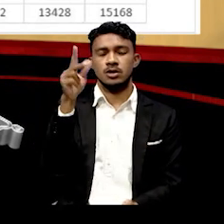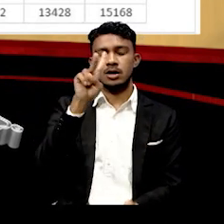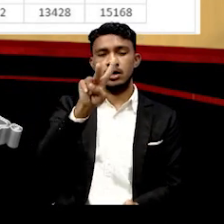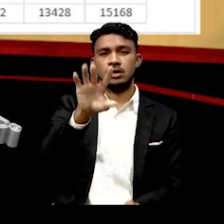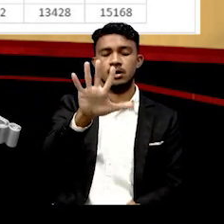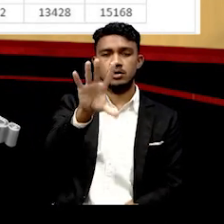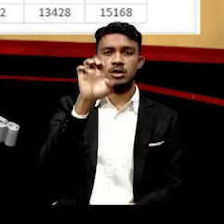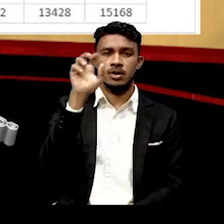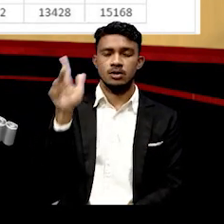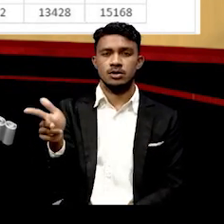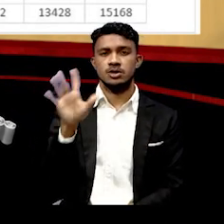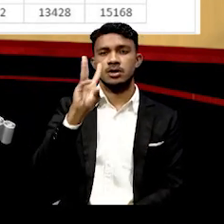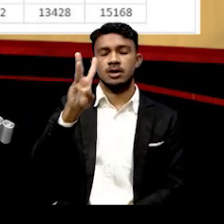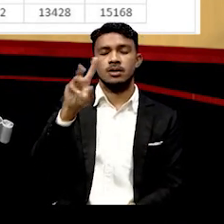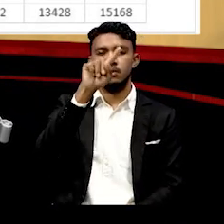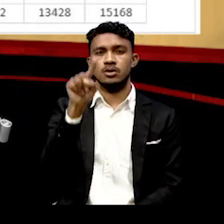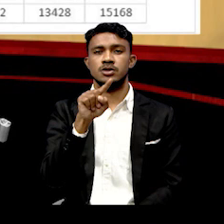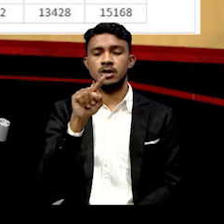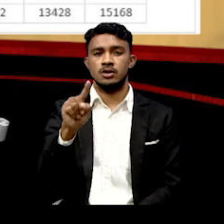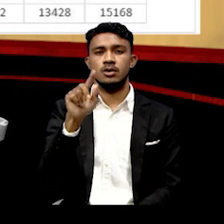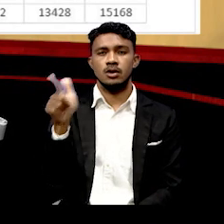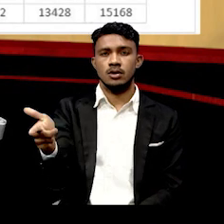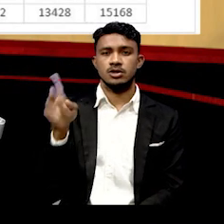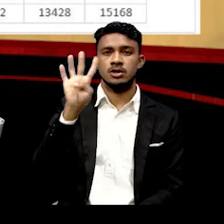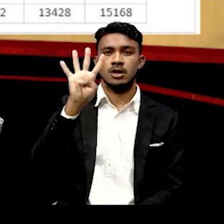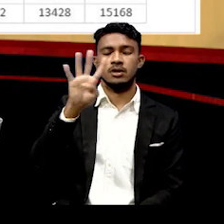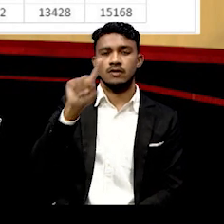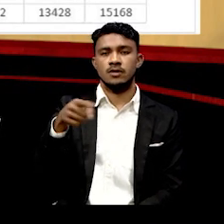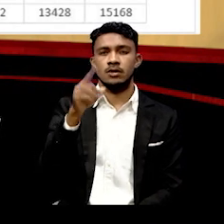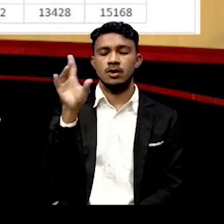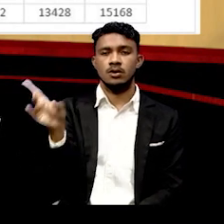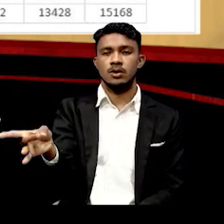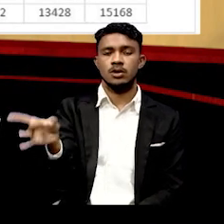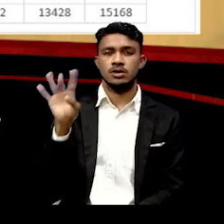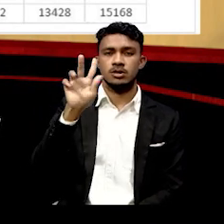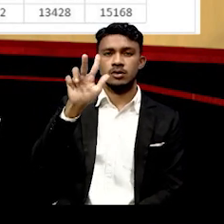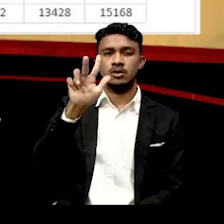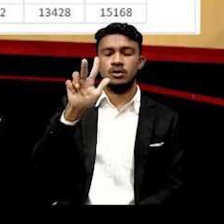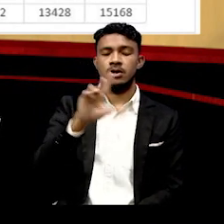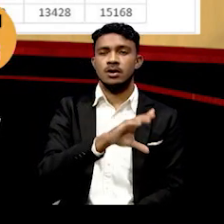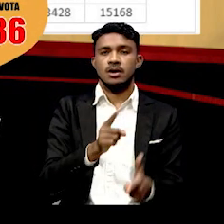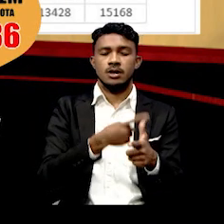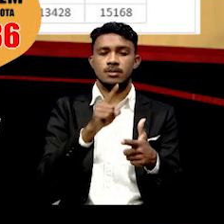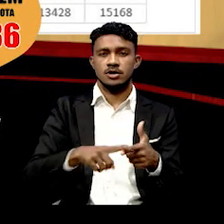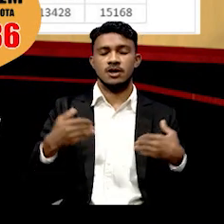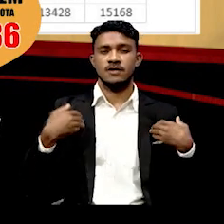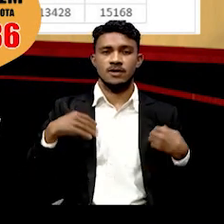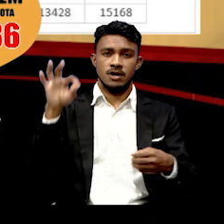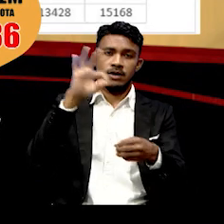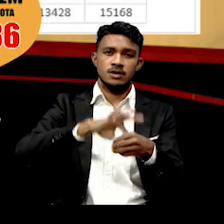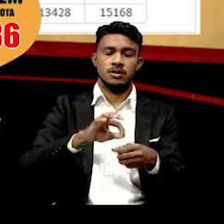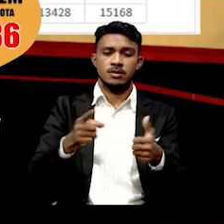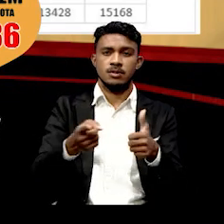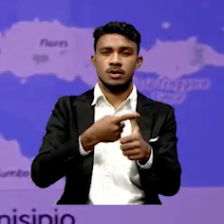neng, representa porcento rua nulu resin hat, virgula walu nulu resin tolu. Enquanto eleição primeira volta, candidato